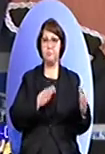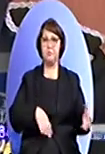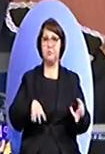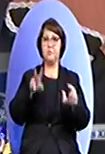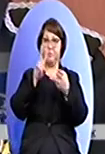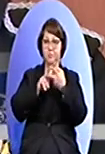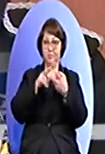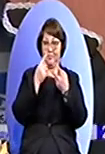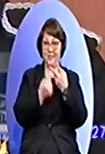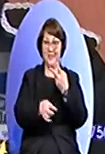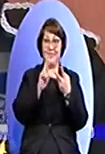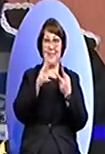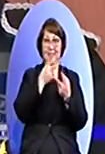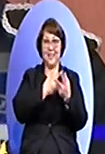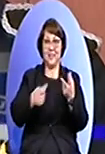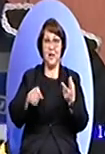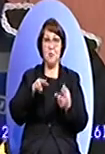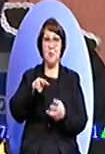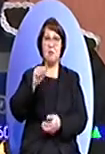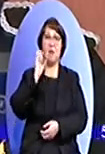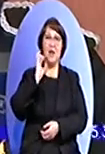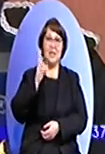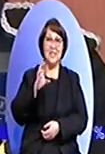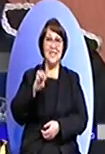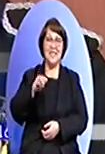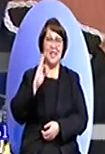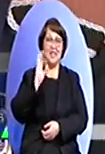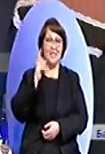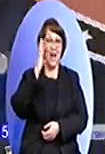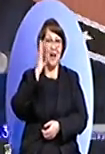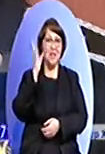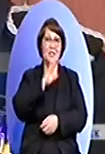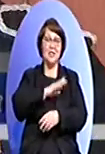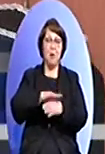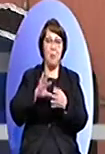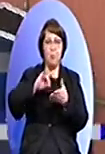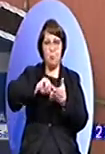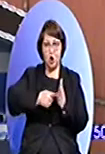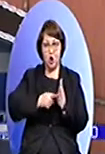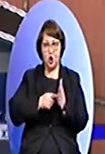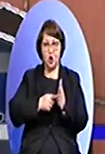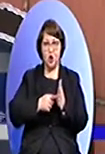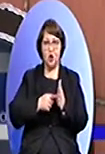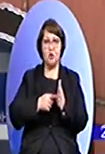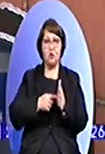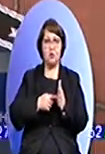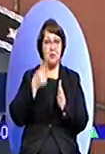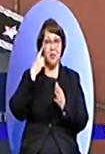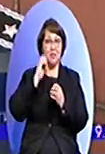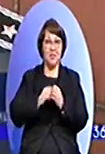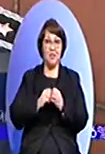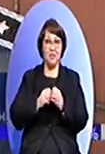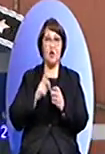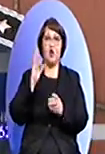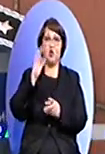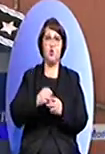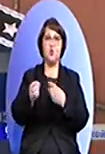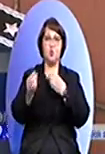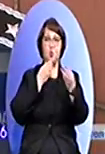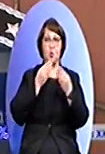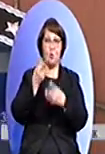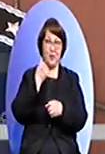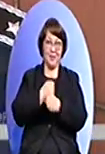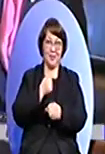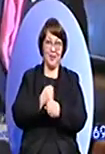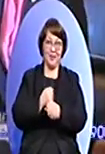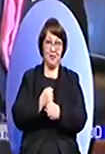асахад математик статистикийн аргачлалыг хэрэглэх нь гэсэн сэдвэр бол одоо энэ хүү хорлт болоо шалгарсан. Шүүхийн практикт одоо